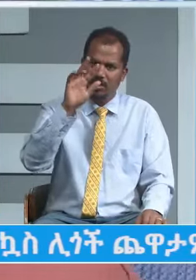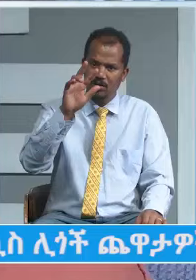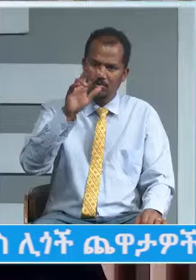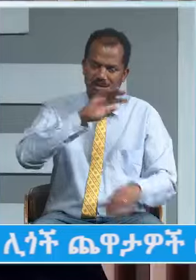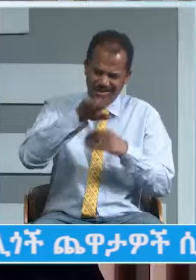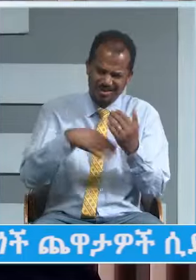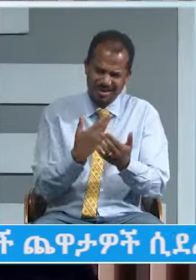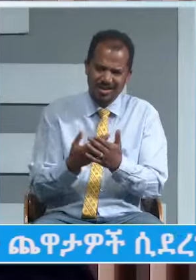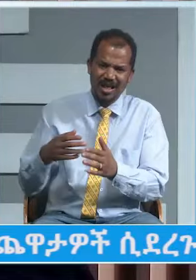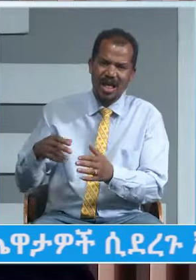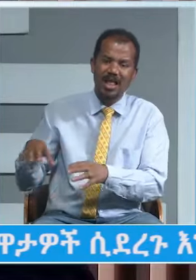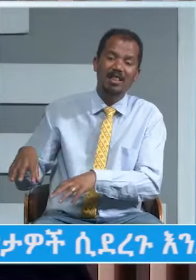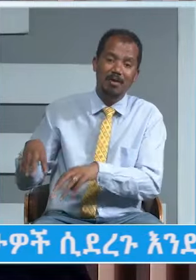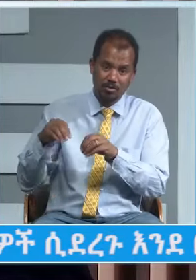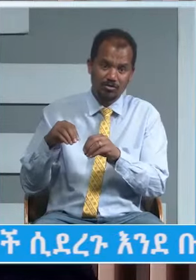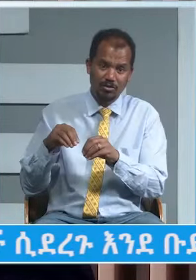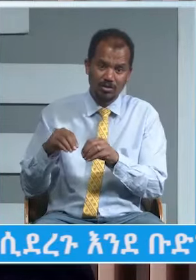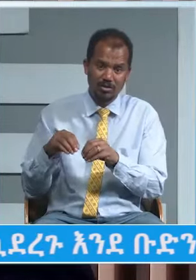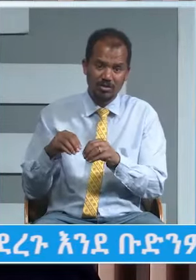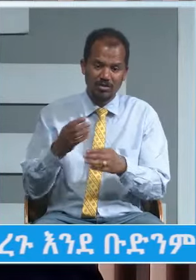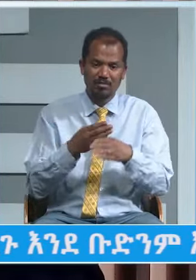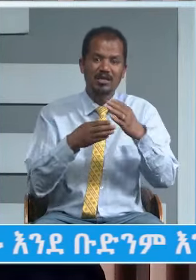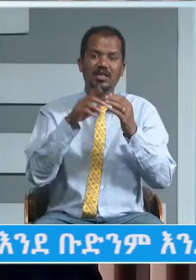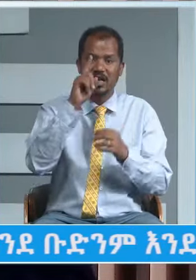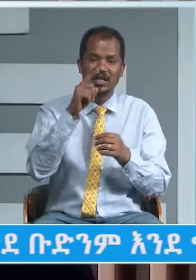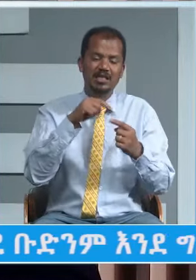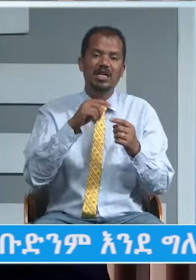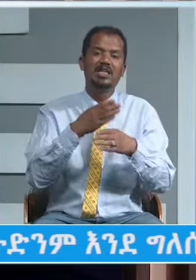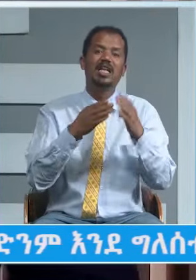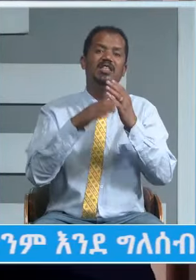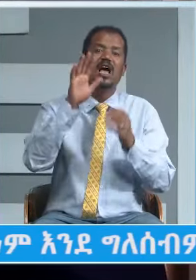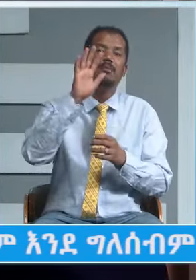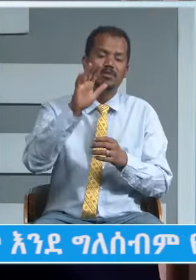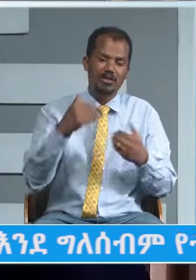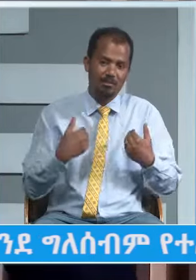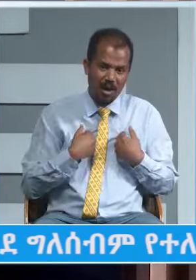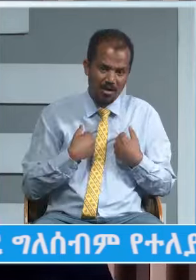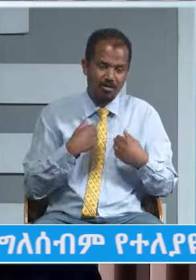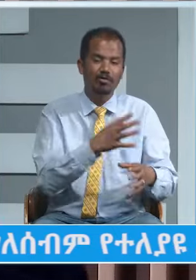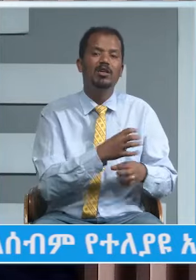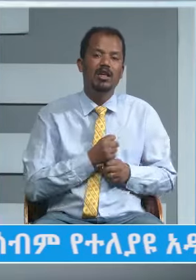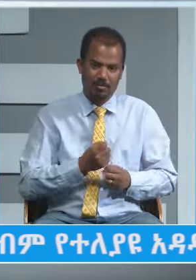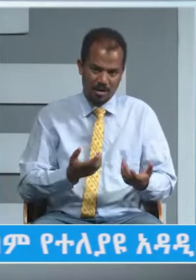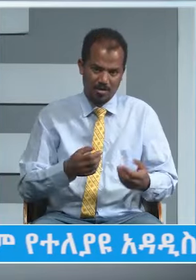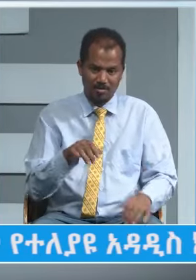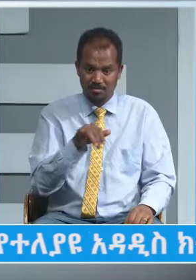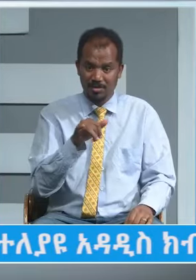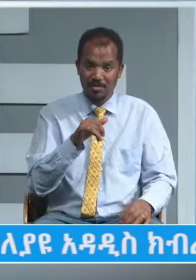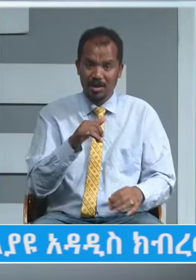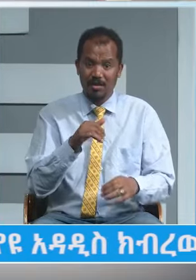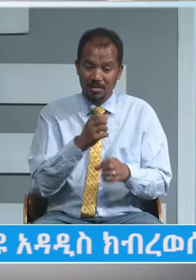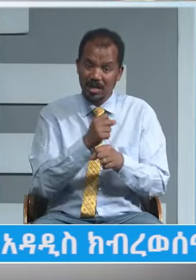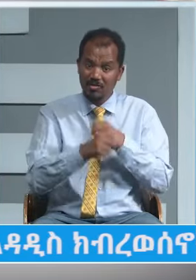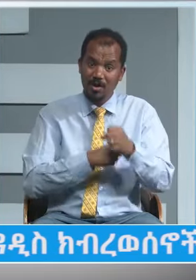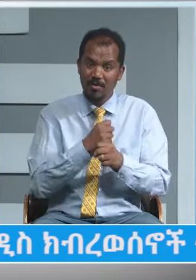526683 ጠቅላላ ሰልጣኞችን ከደረጃ 1 እስከ ደረጃ 5 ባለው እንቀበላለን ማለት ነው። በተያዘው